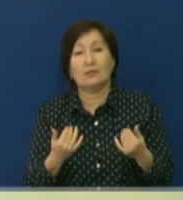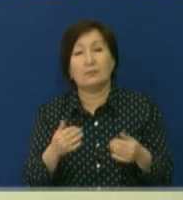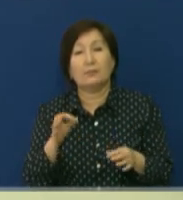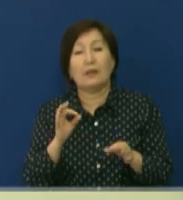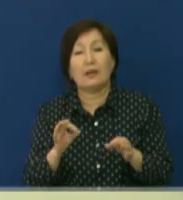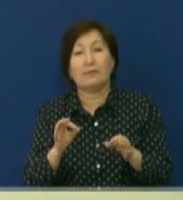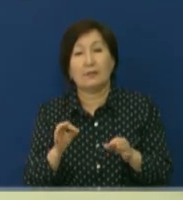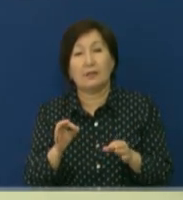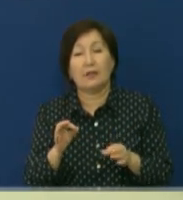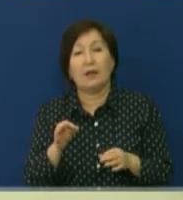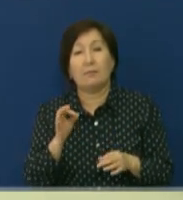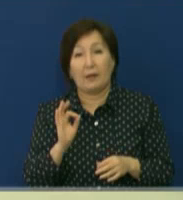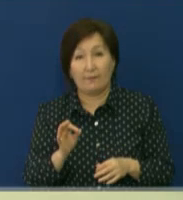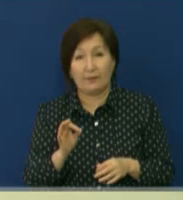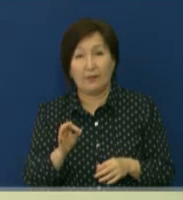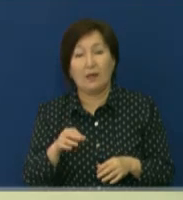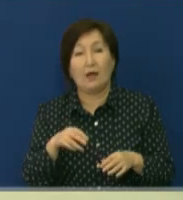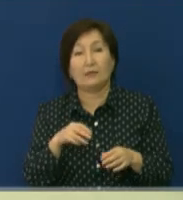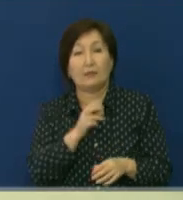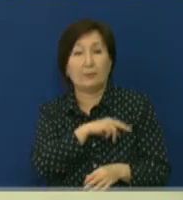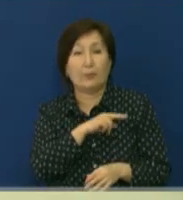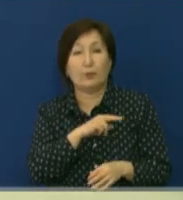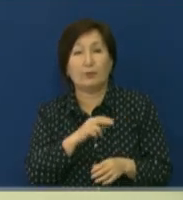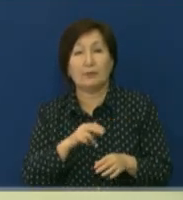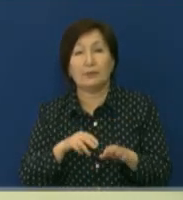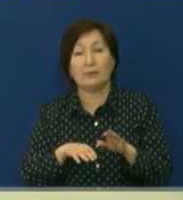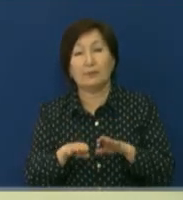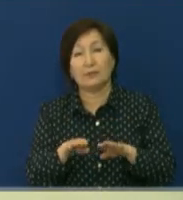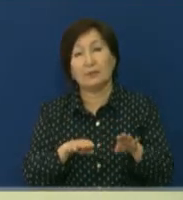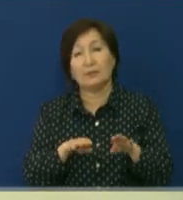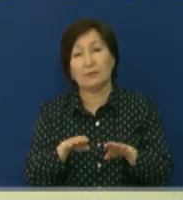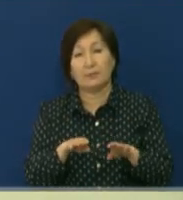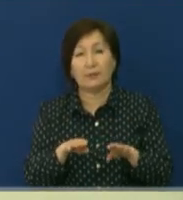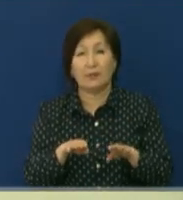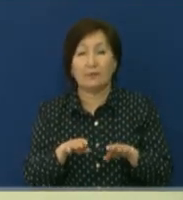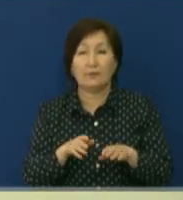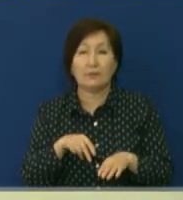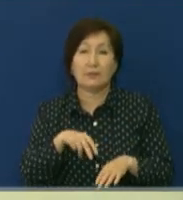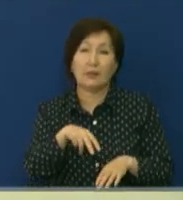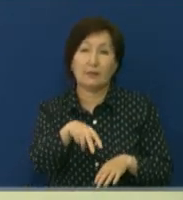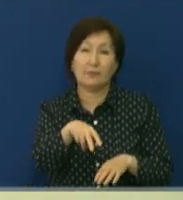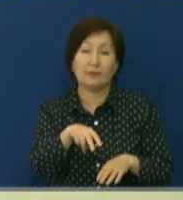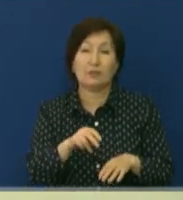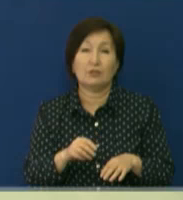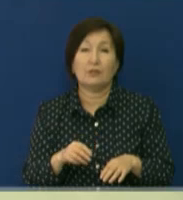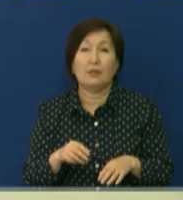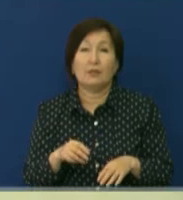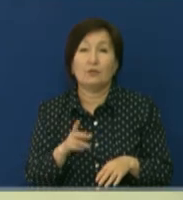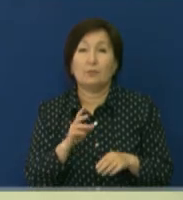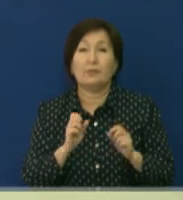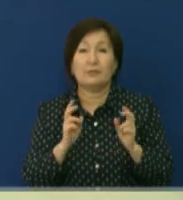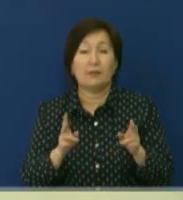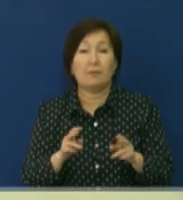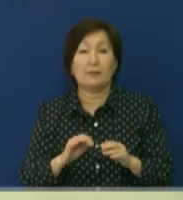отработать навыки ходьбы вертикальном положении балансировании безопасное движение детей без